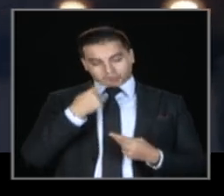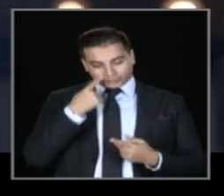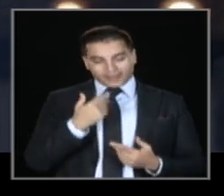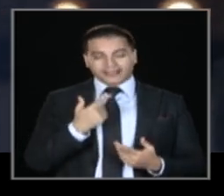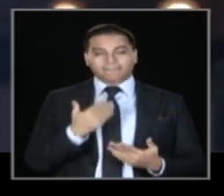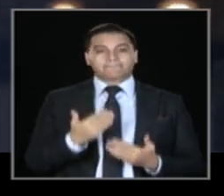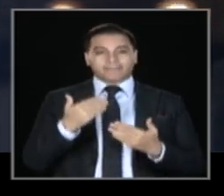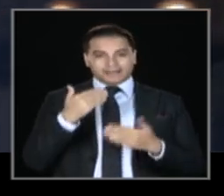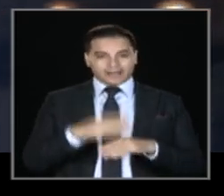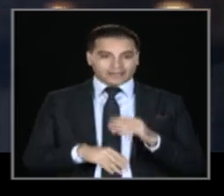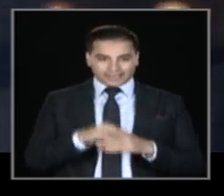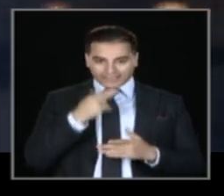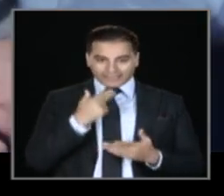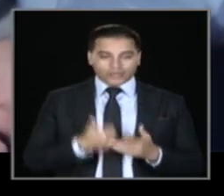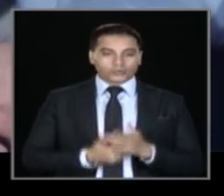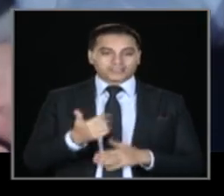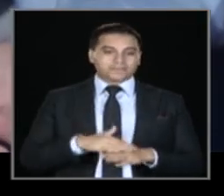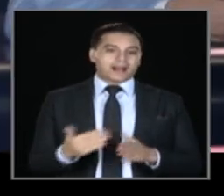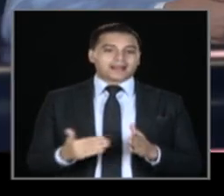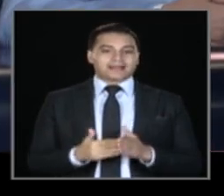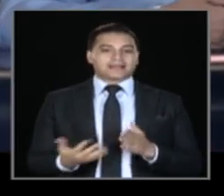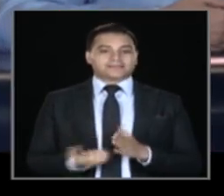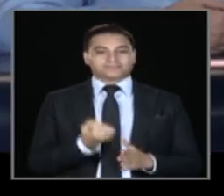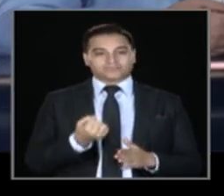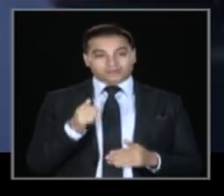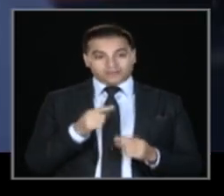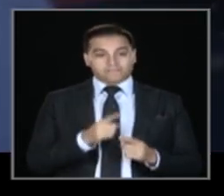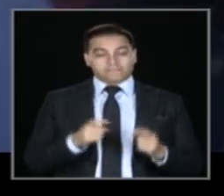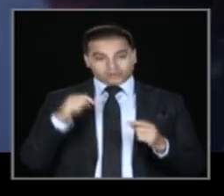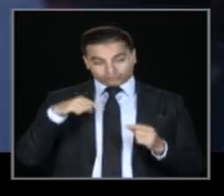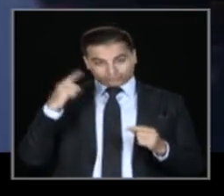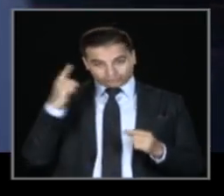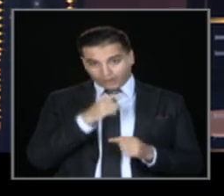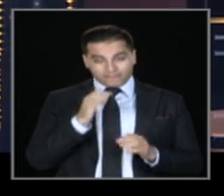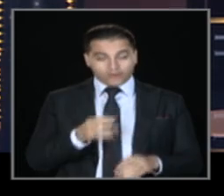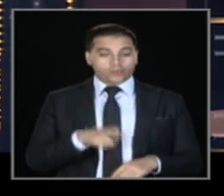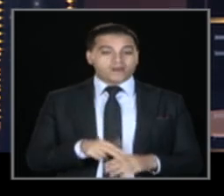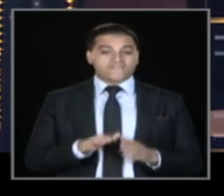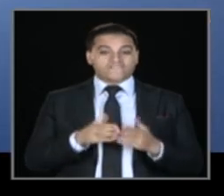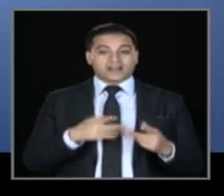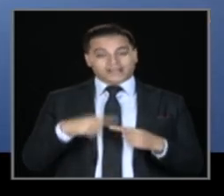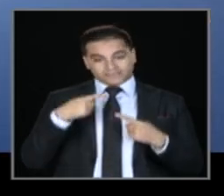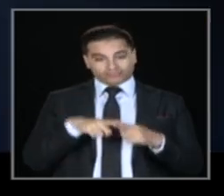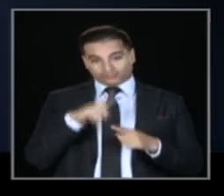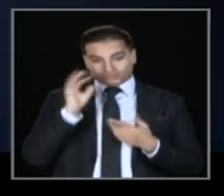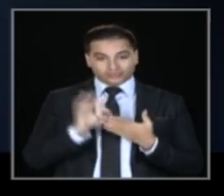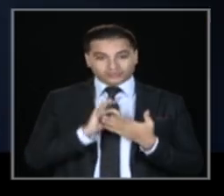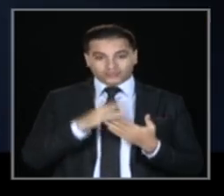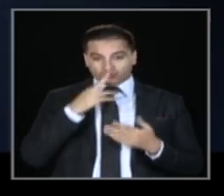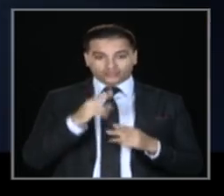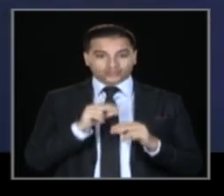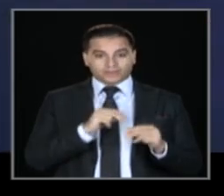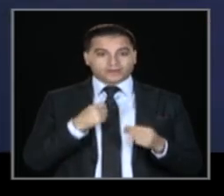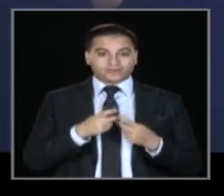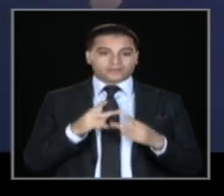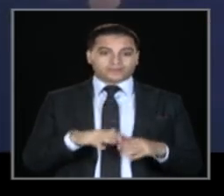على نفس الثبات وان شاء الله باذن الله نكسب ونصعد للنهائي. الماتش كان صعب بصراحه، وفريقنا مش في يومه، احنا شبه خرجنا من